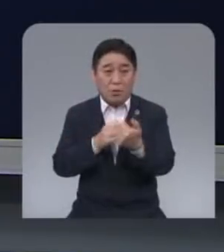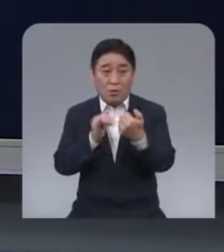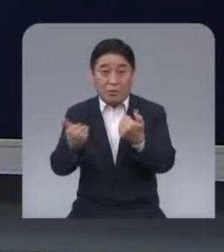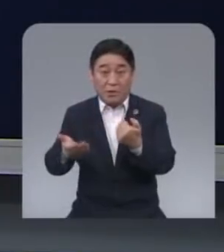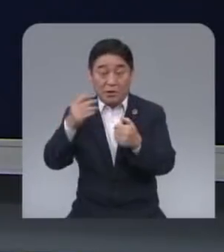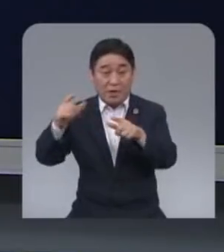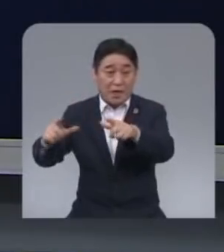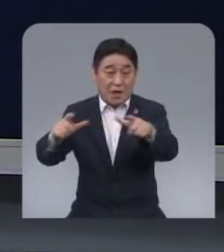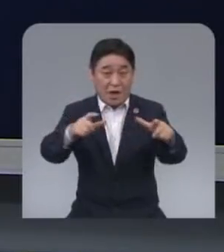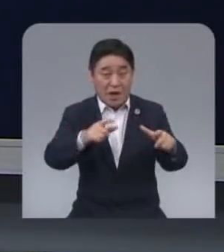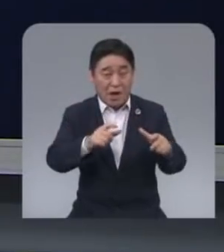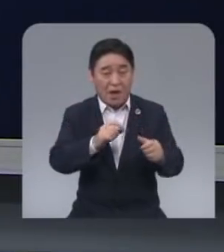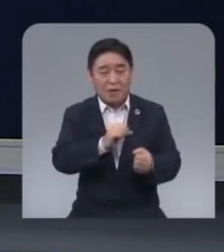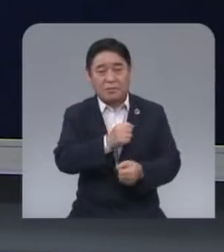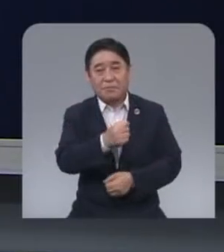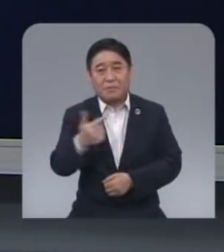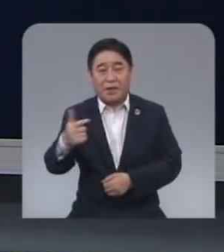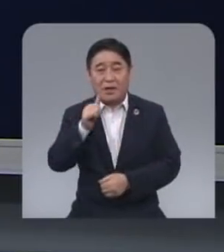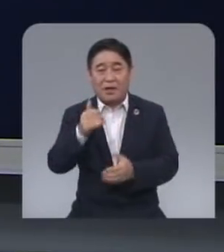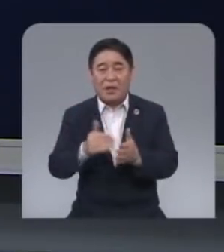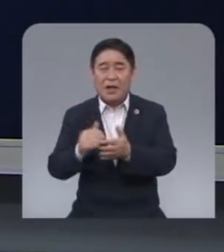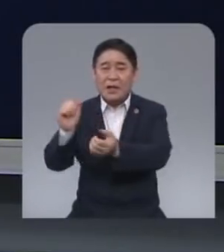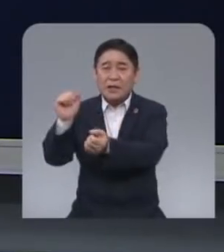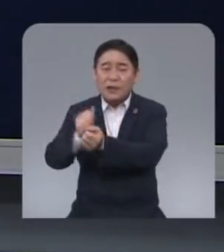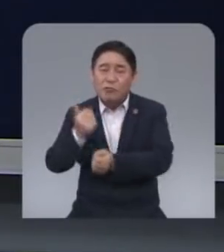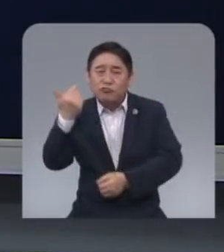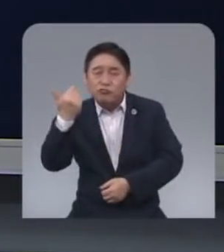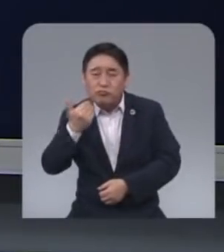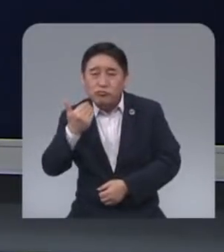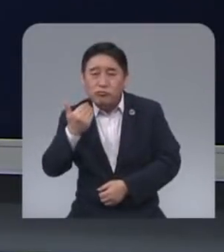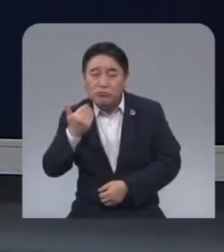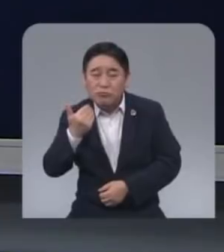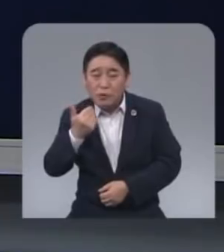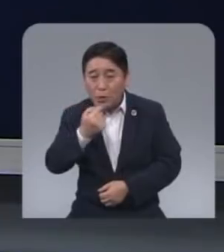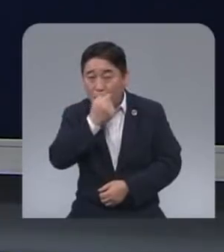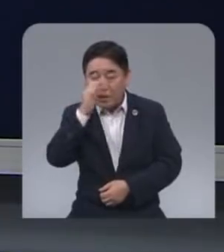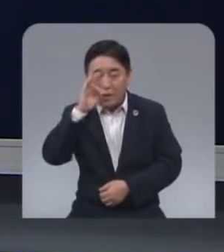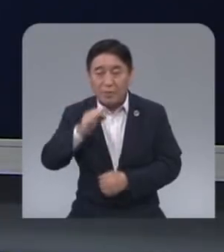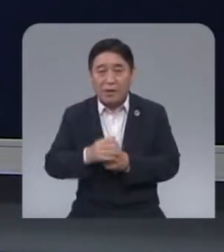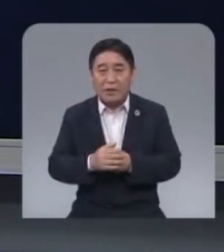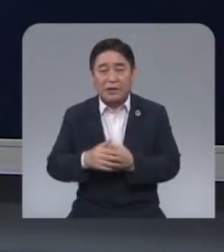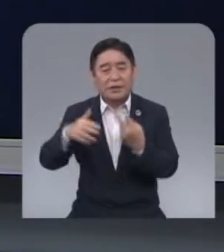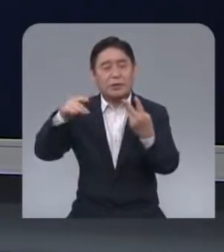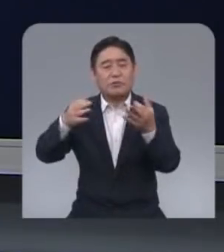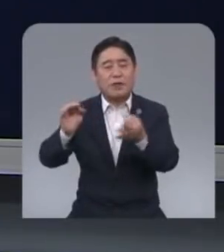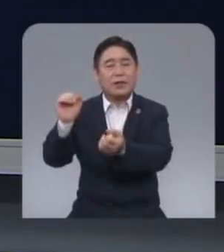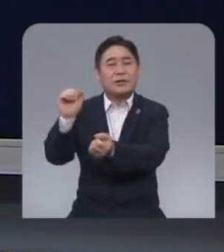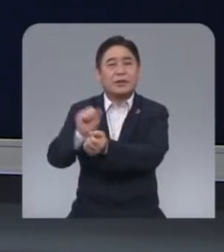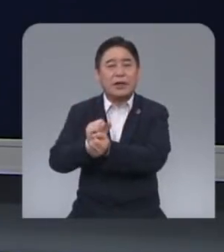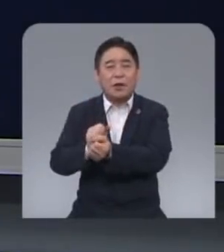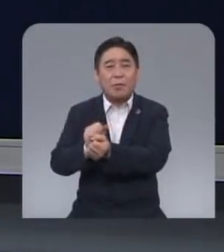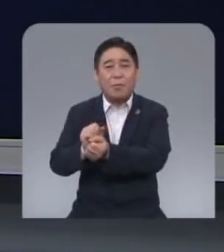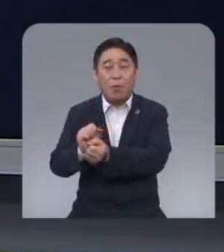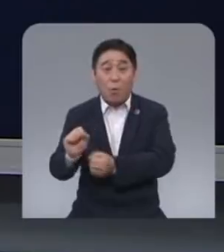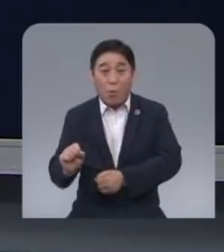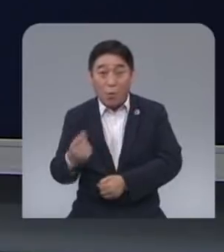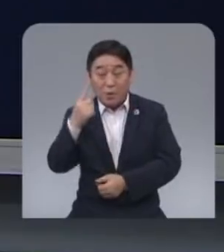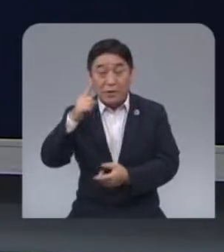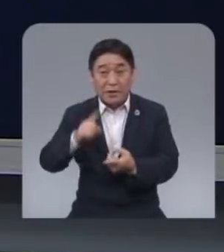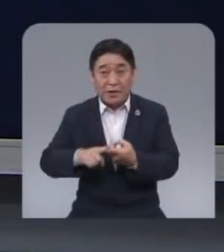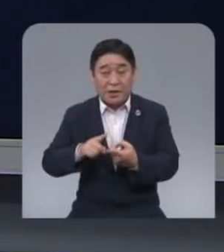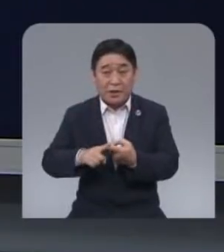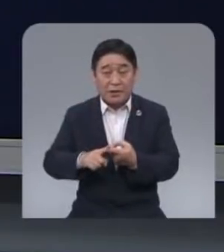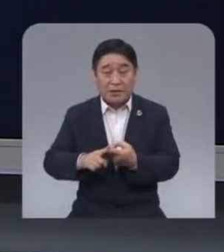나온 지역이 꽤 됩니다. 확진자 감염 경로도 한번 살펴보도록 하겠습니다. 최근 2주간 확진자 감염 경로